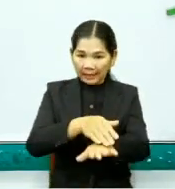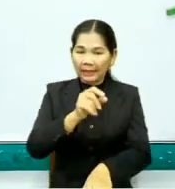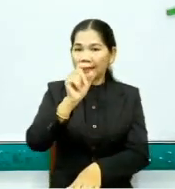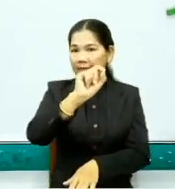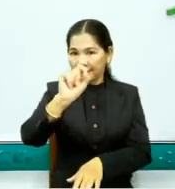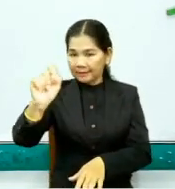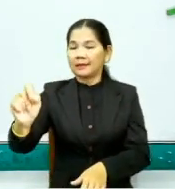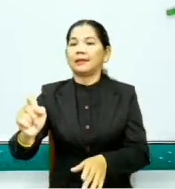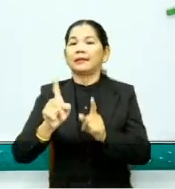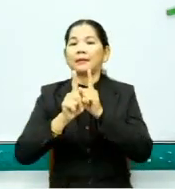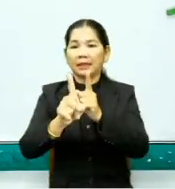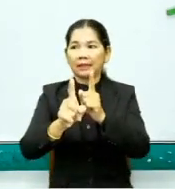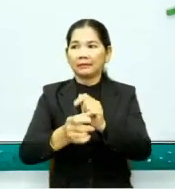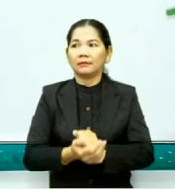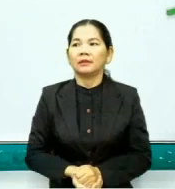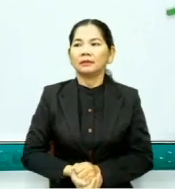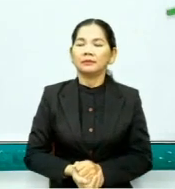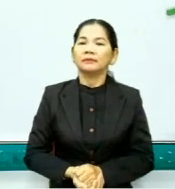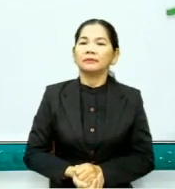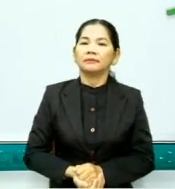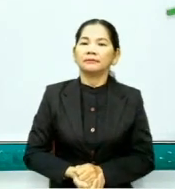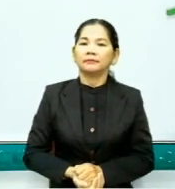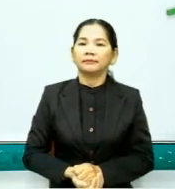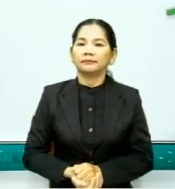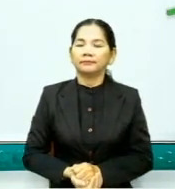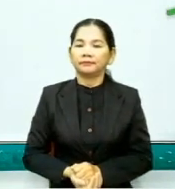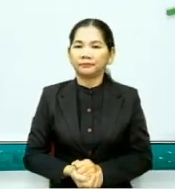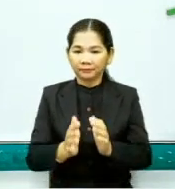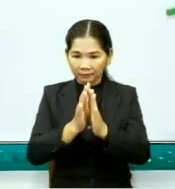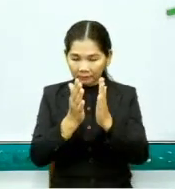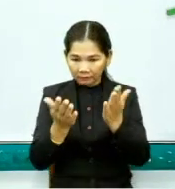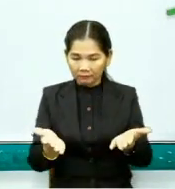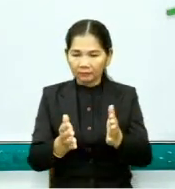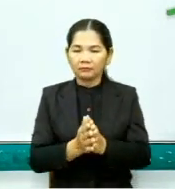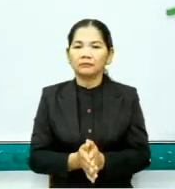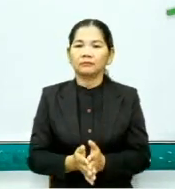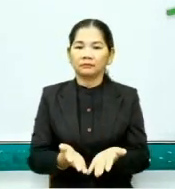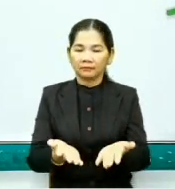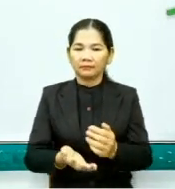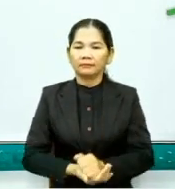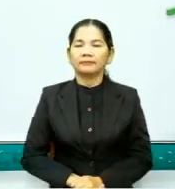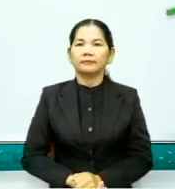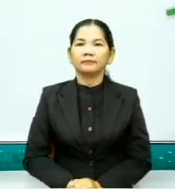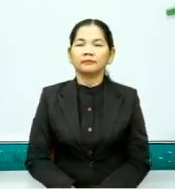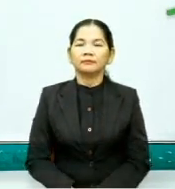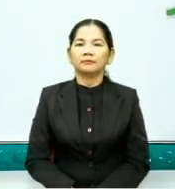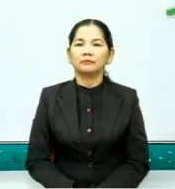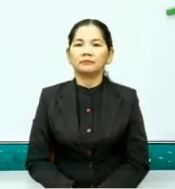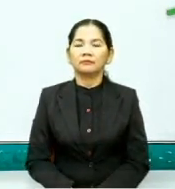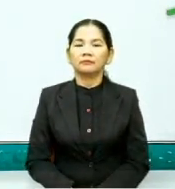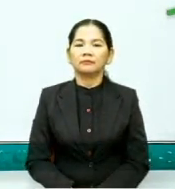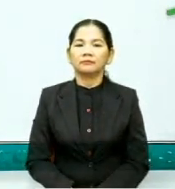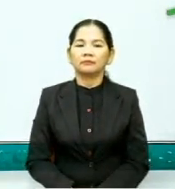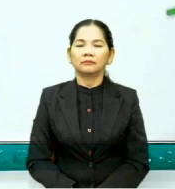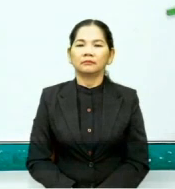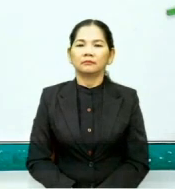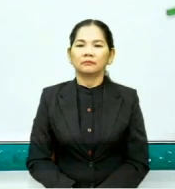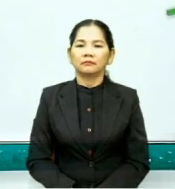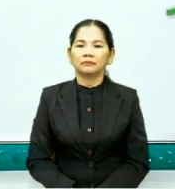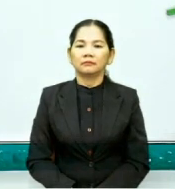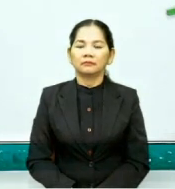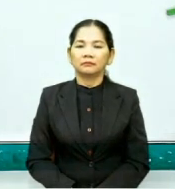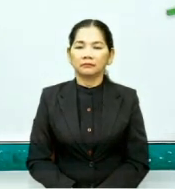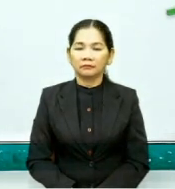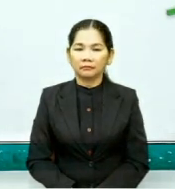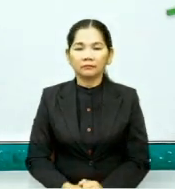hái cha ắt à bật ní ơi con sơ xế nơi con sửa phứ rồi bắt con tặng ác nghĩa nè con cha